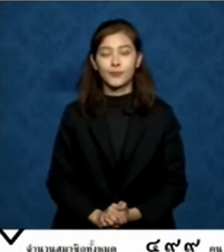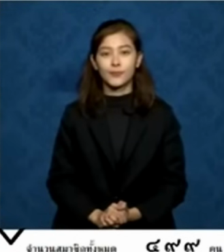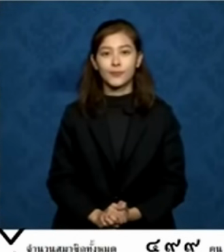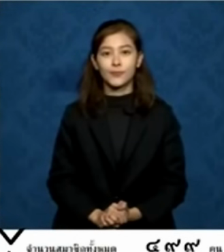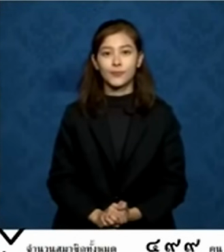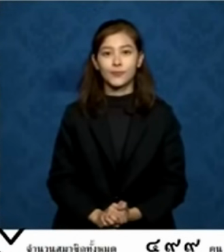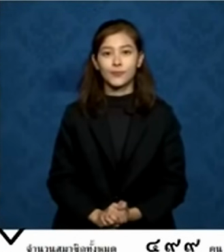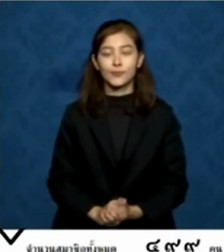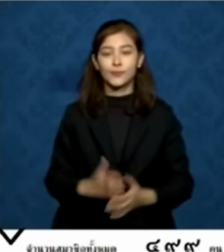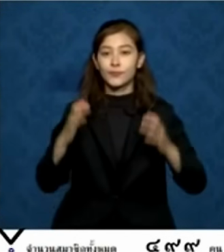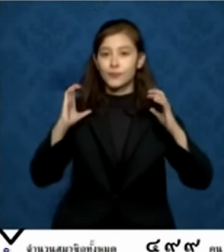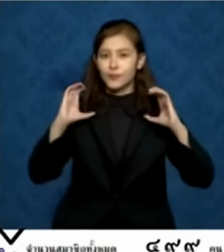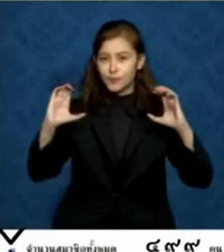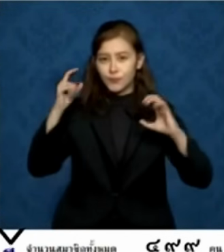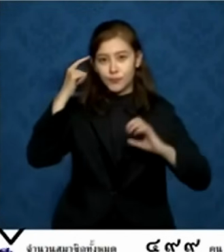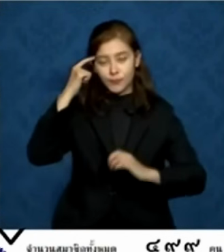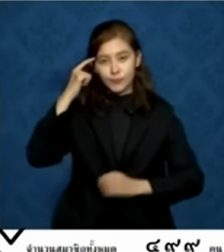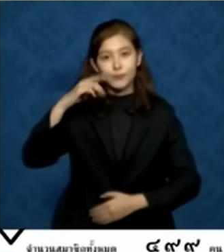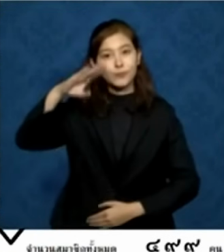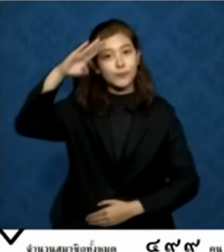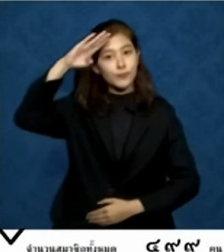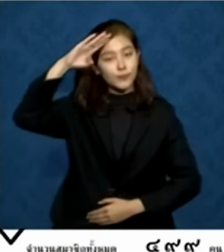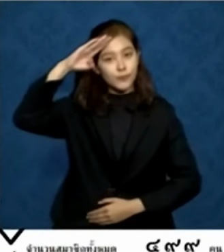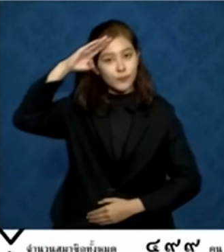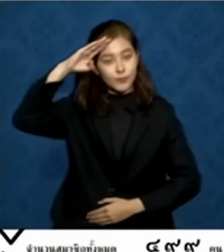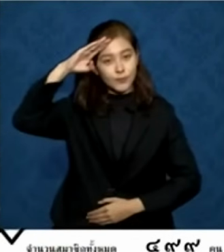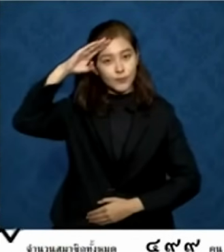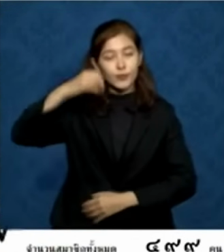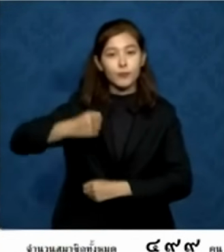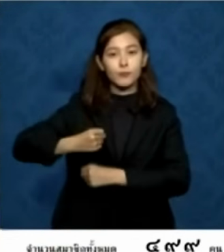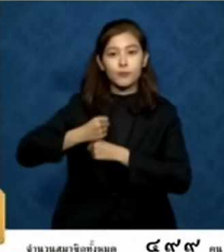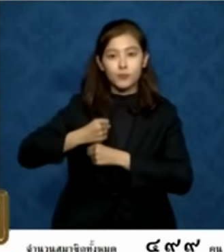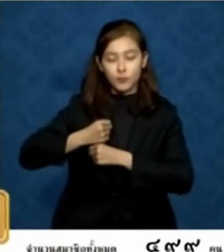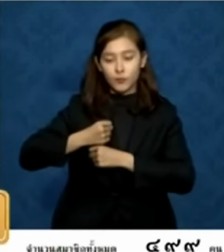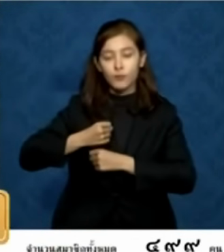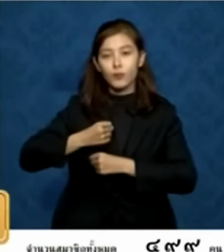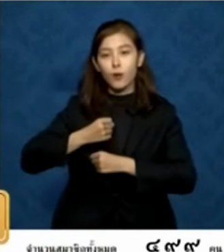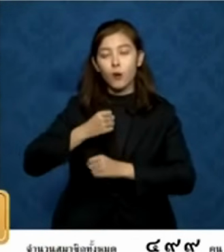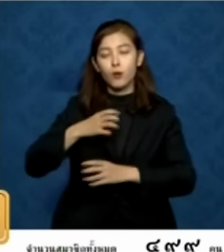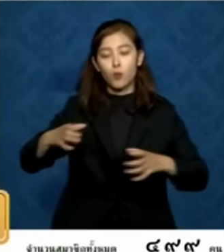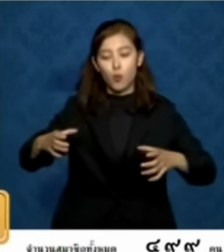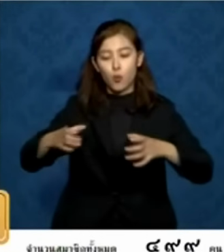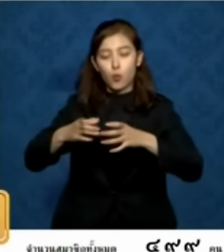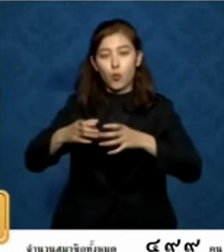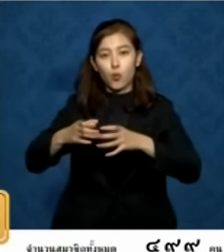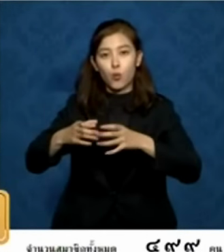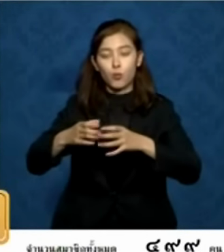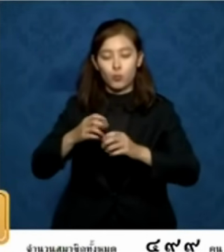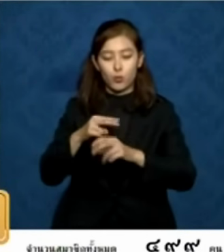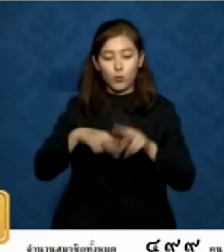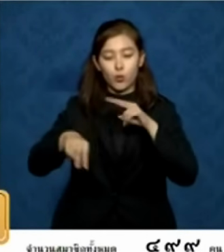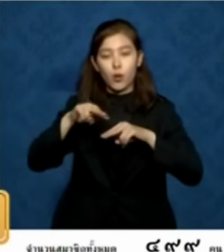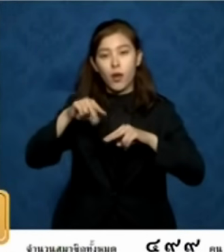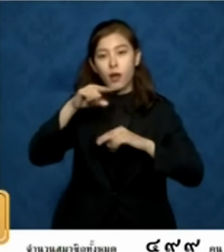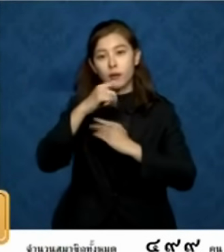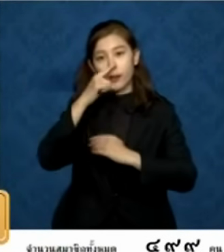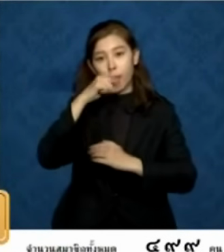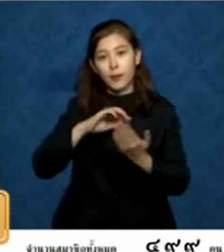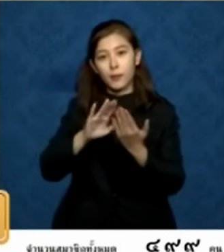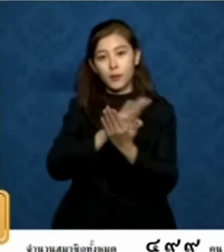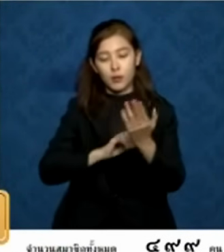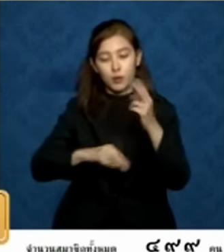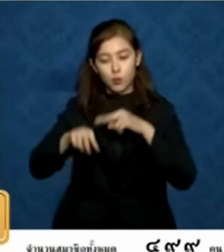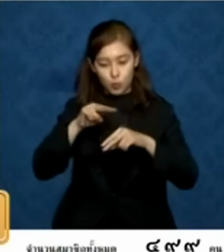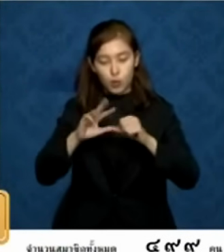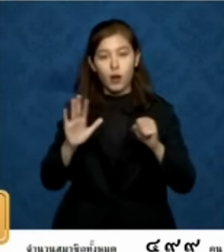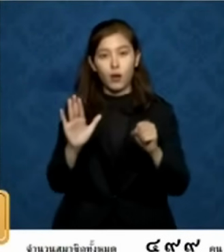รัฐบาลจะพัฒนากองทัพให้มีความทันสมัยมากยิ่งขึ้นสอดคล้องไปกับการพัฒนาความมั่นคงในทุกรูปแบ